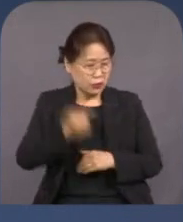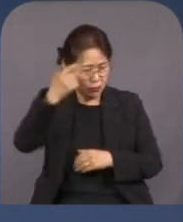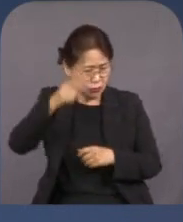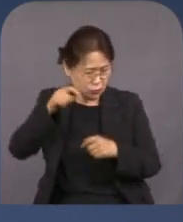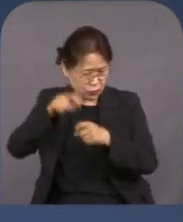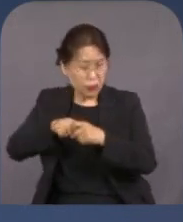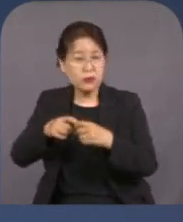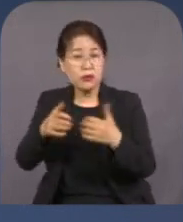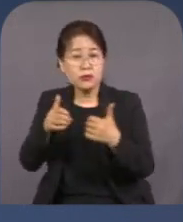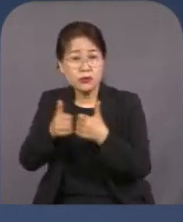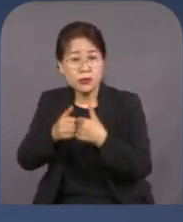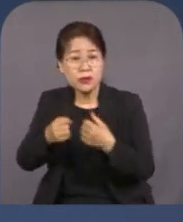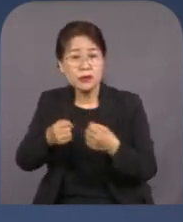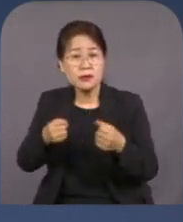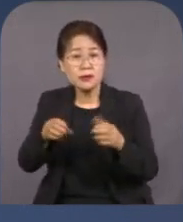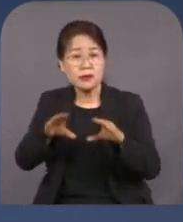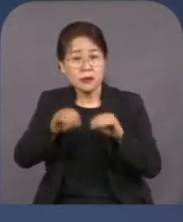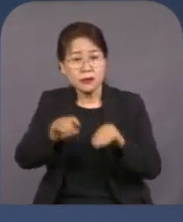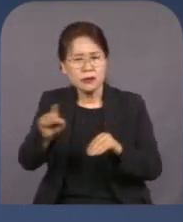전쟁도 반드시